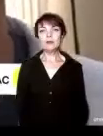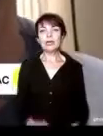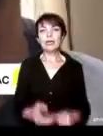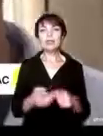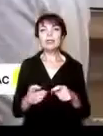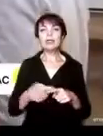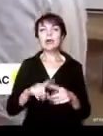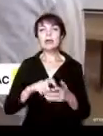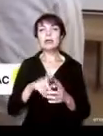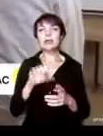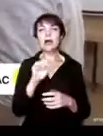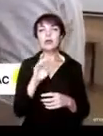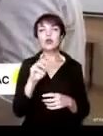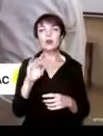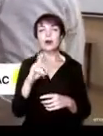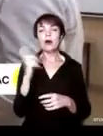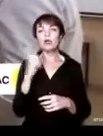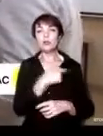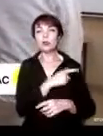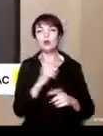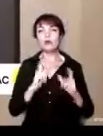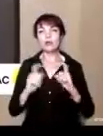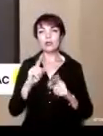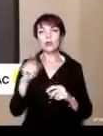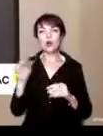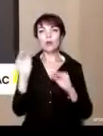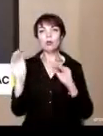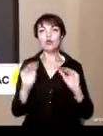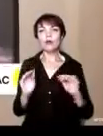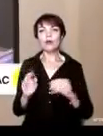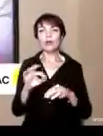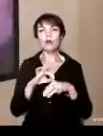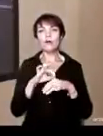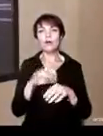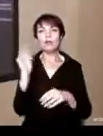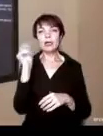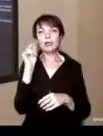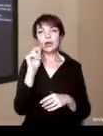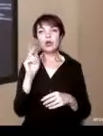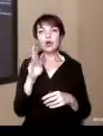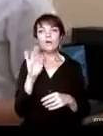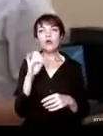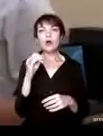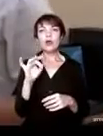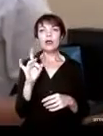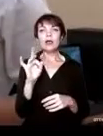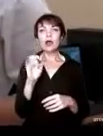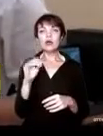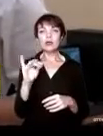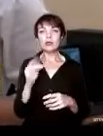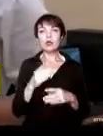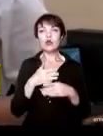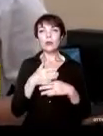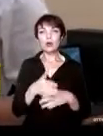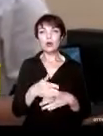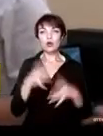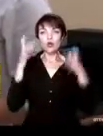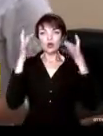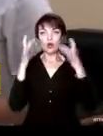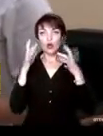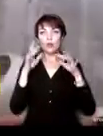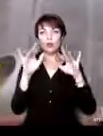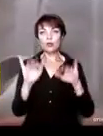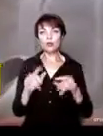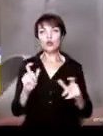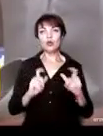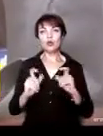З анатомії у Харківському медуніверситеті його облаштували для проведення занять у віртуальній реальності. За допомогою шоломів та комп'ютерів